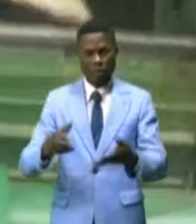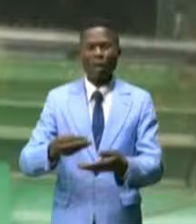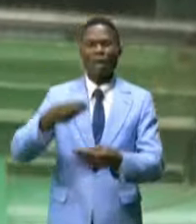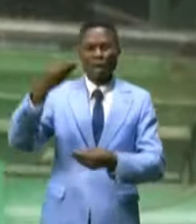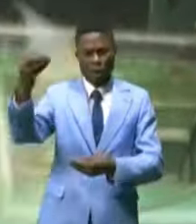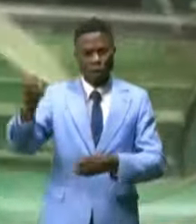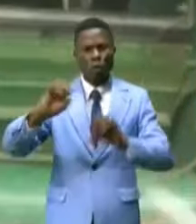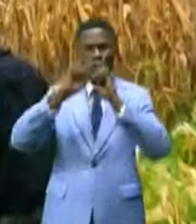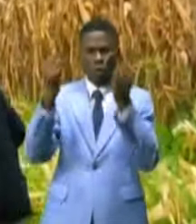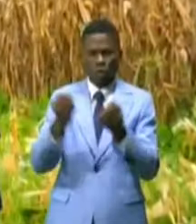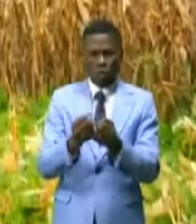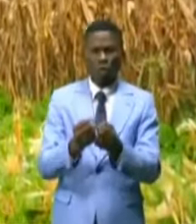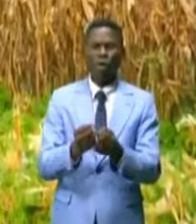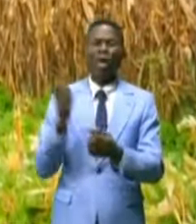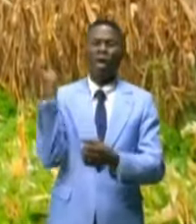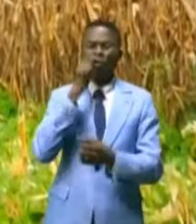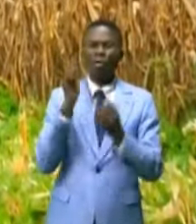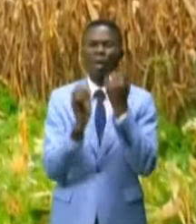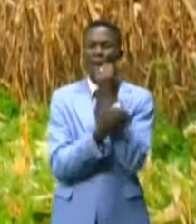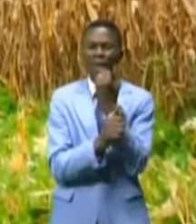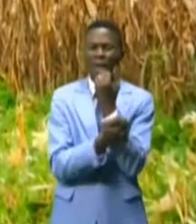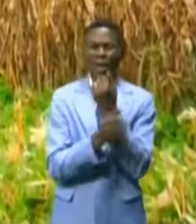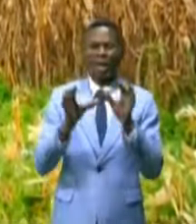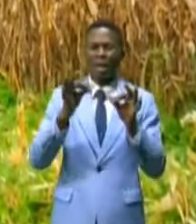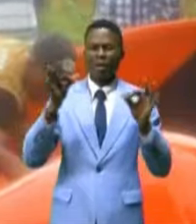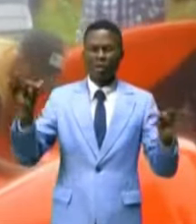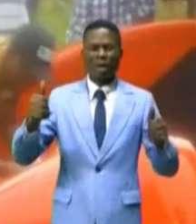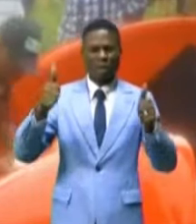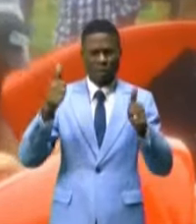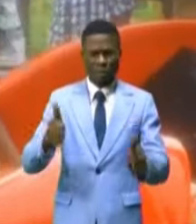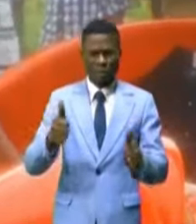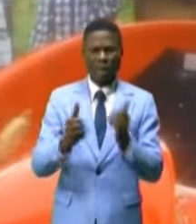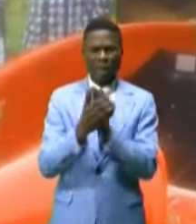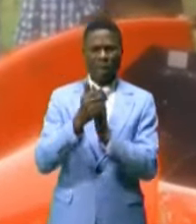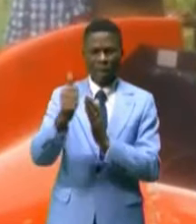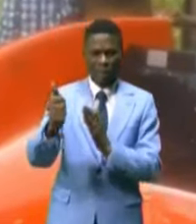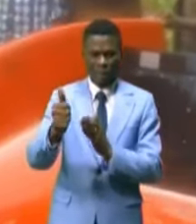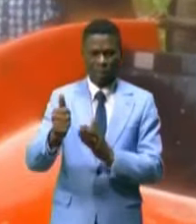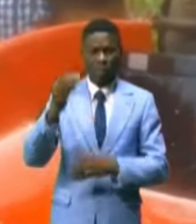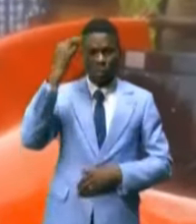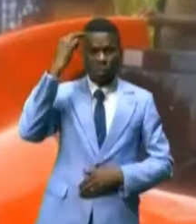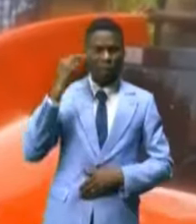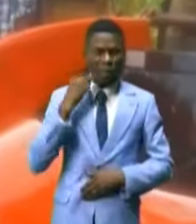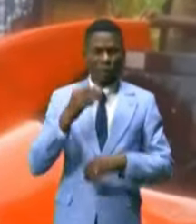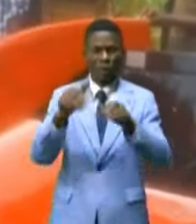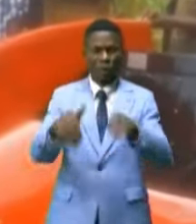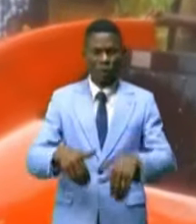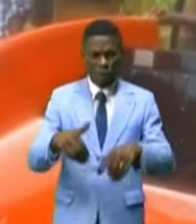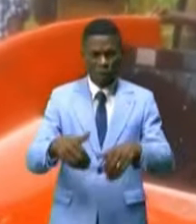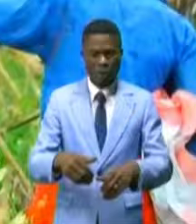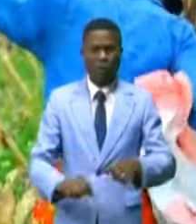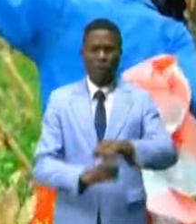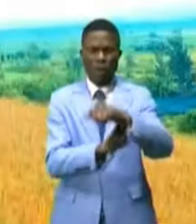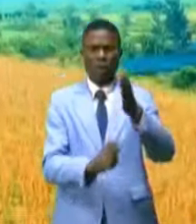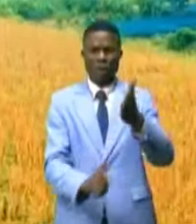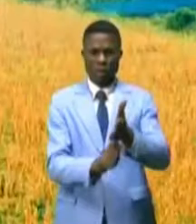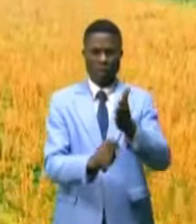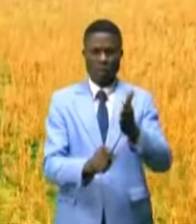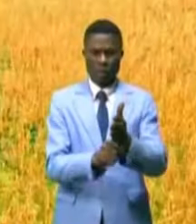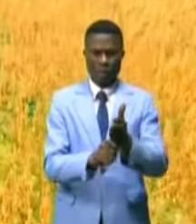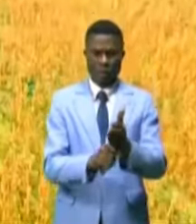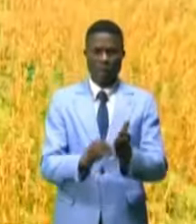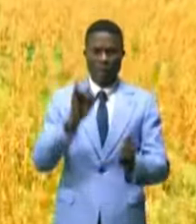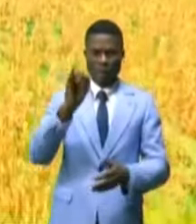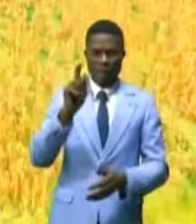disponibiliser une farine de haute qualité dans la communauté. Mise en œuvre par le ministère national de l'agriculture avec l'appui technique de